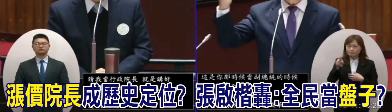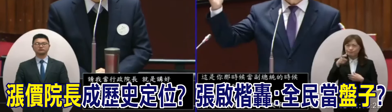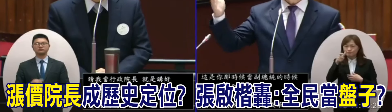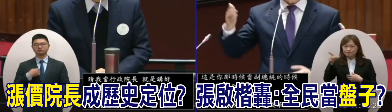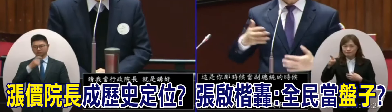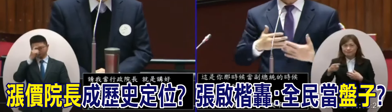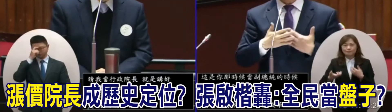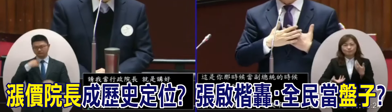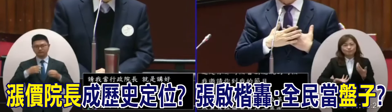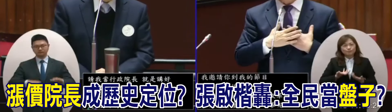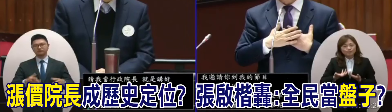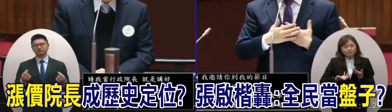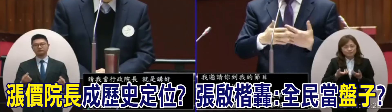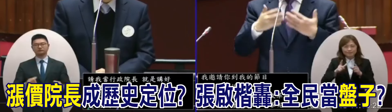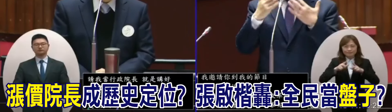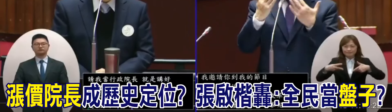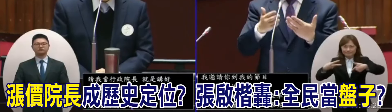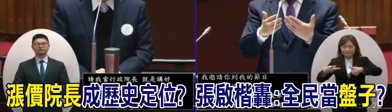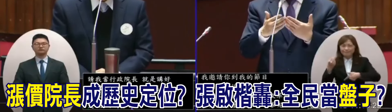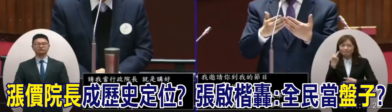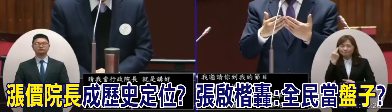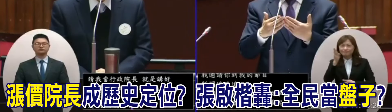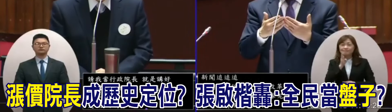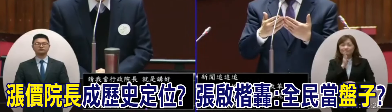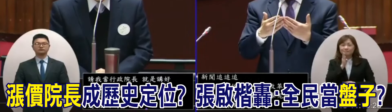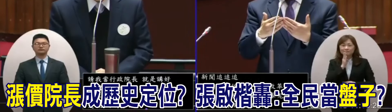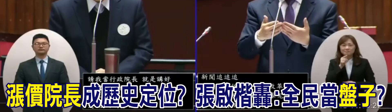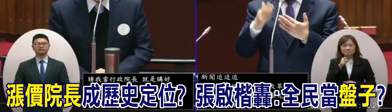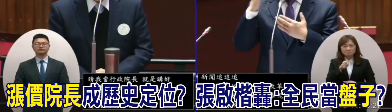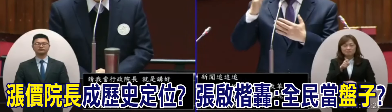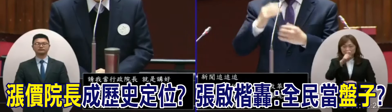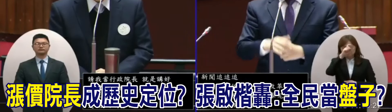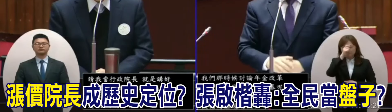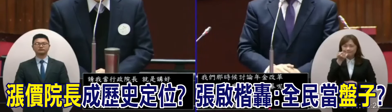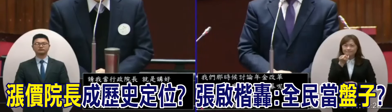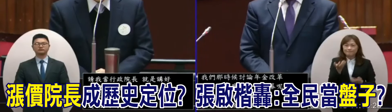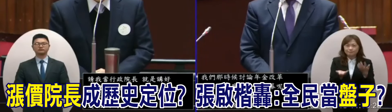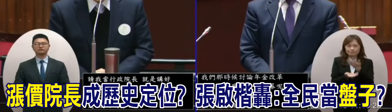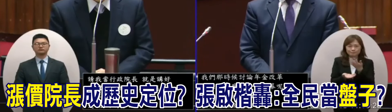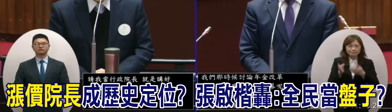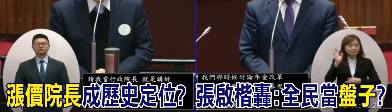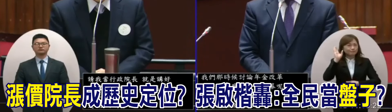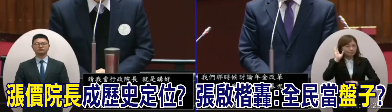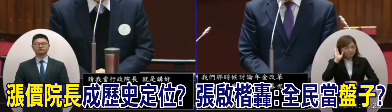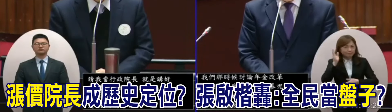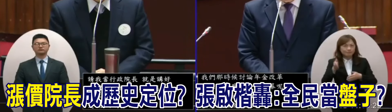望我现在是 强调要温暖，而且要沟通，而且要倾听。